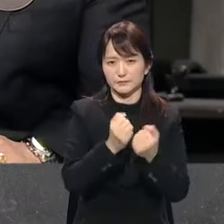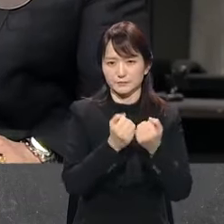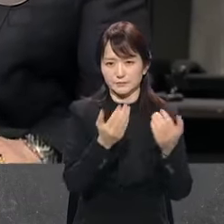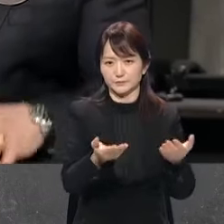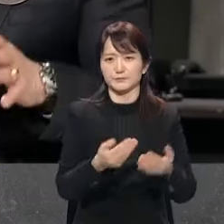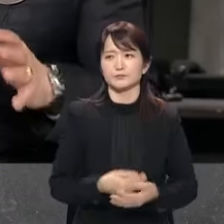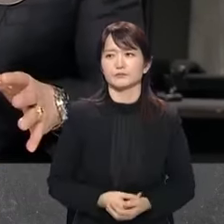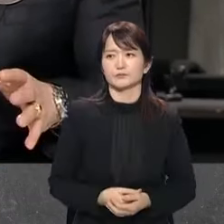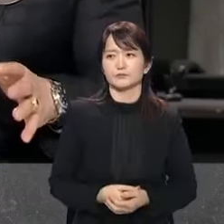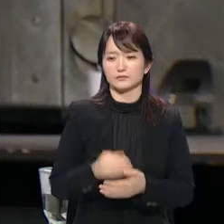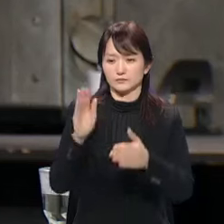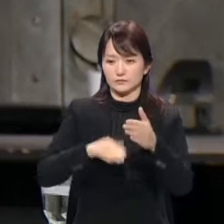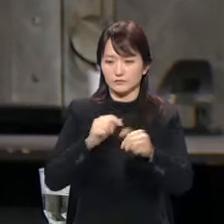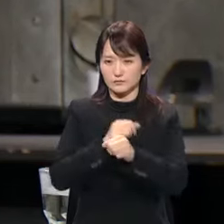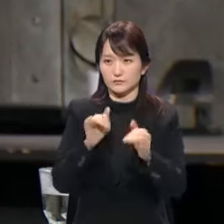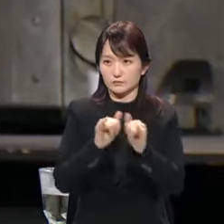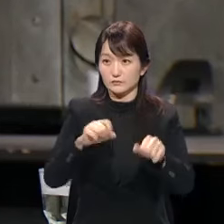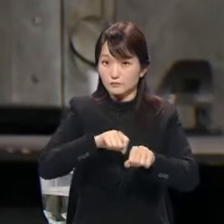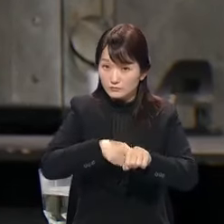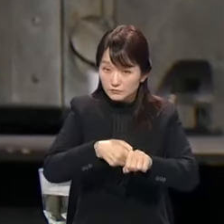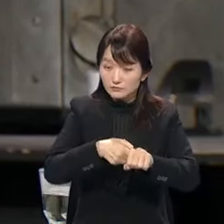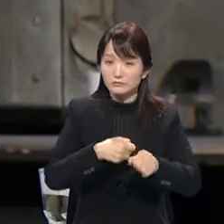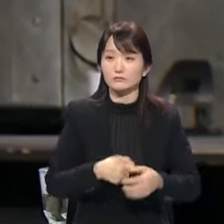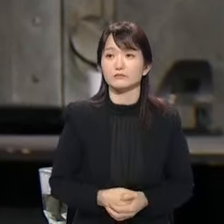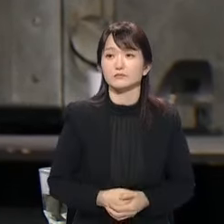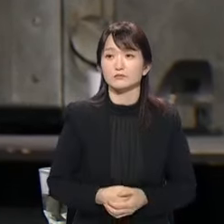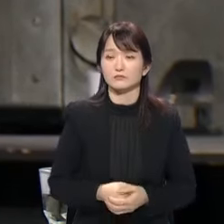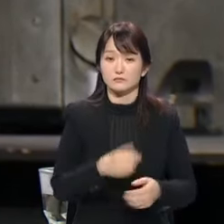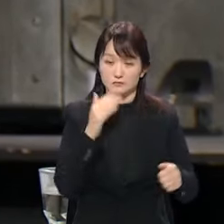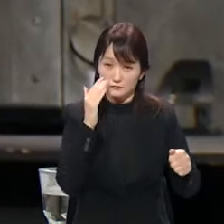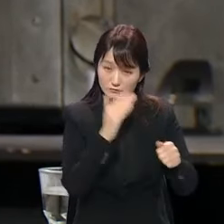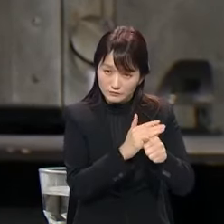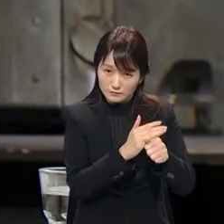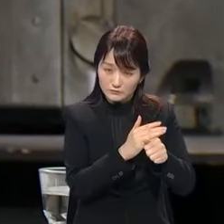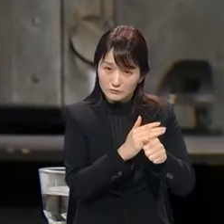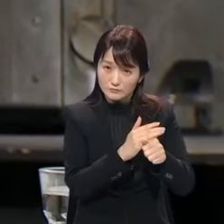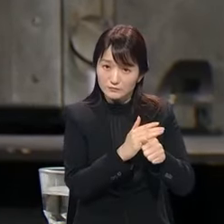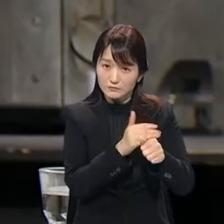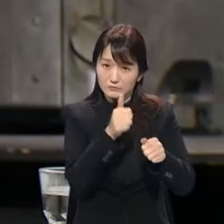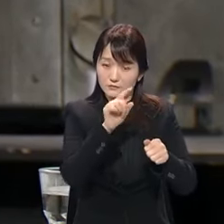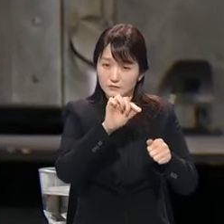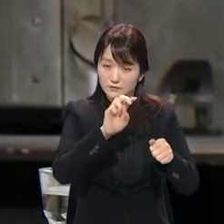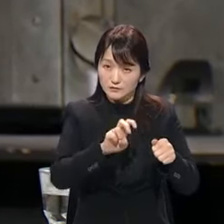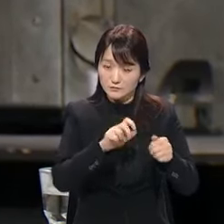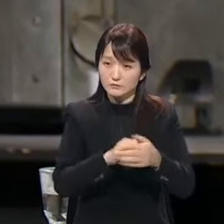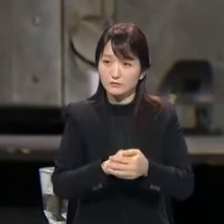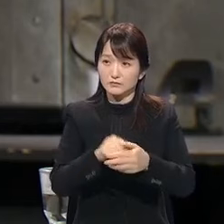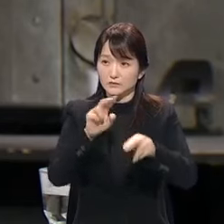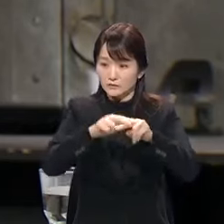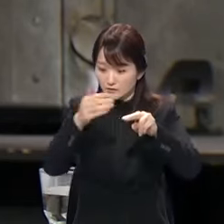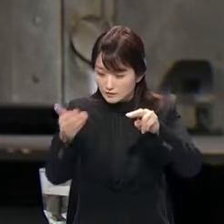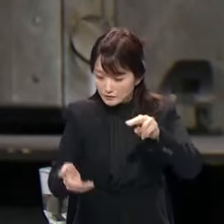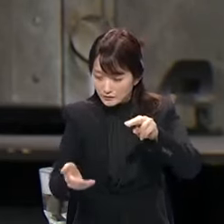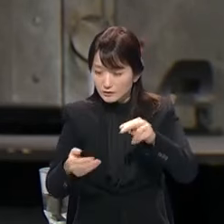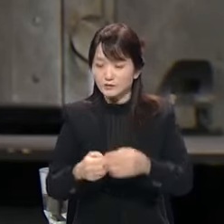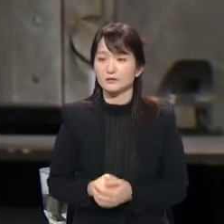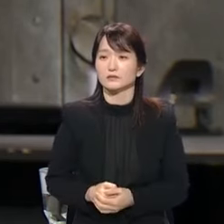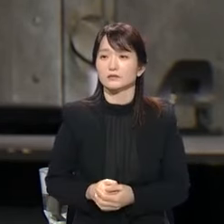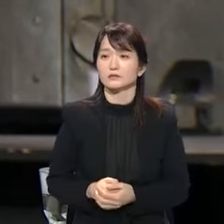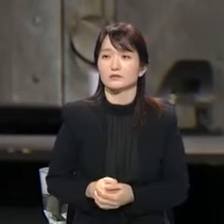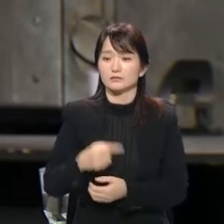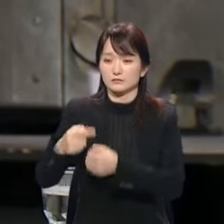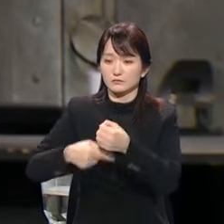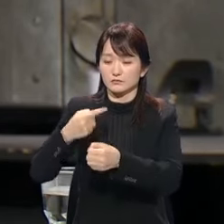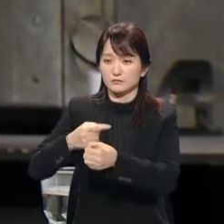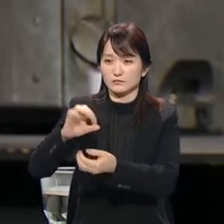알다시피 공무원 신계 경찰 같은 경우는 아까 말씀드린 대로 파면 그다음에 해임 강등 정지까지 중징계 그다음에 감봉